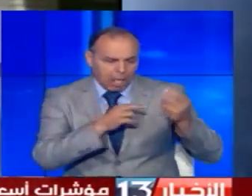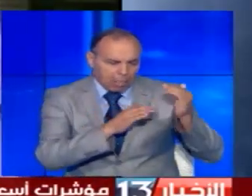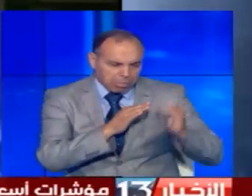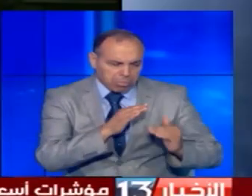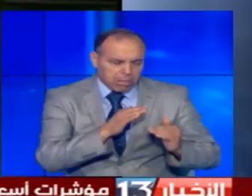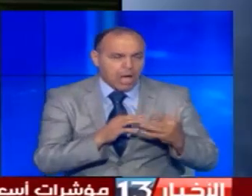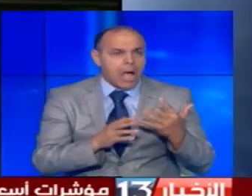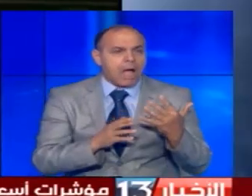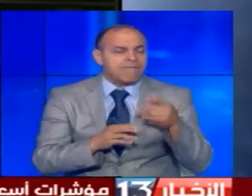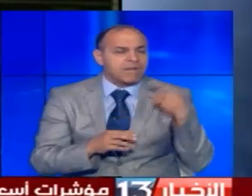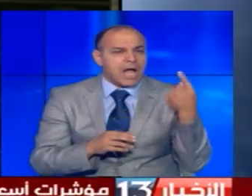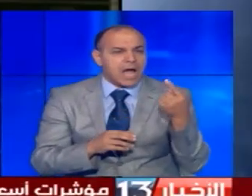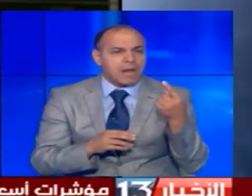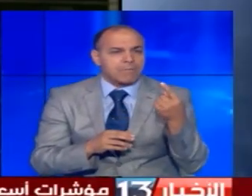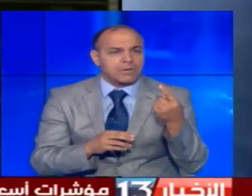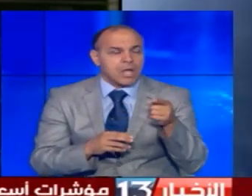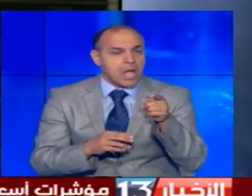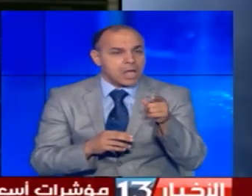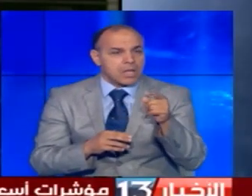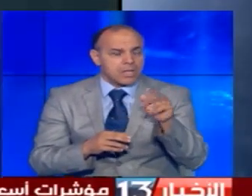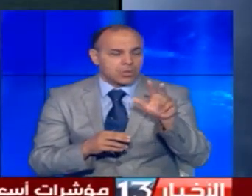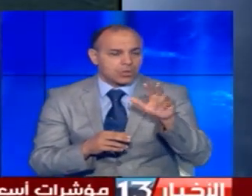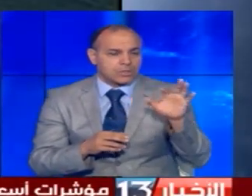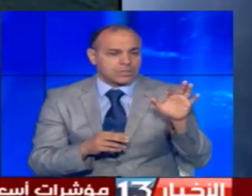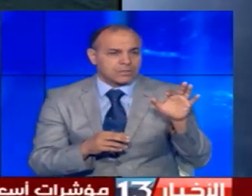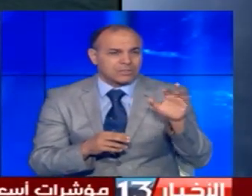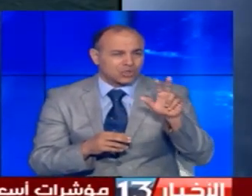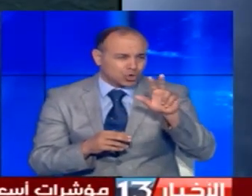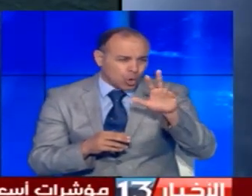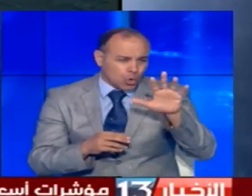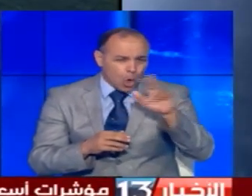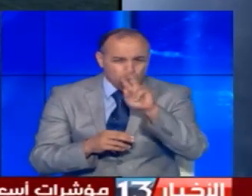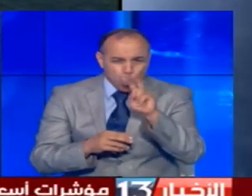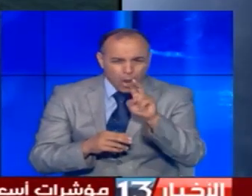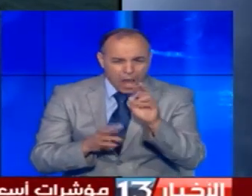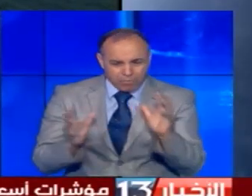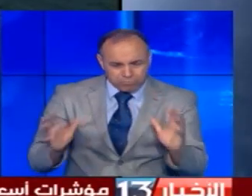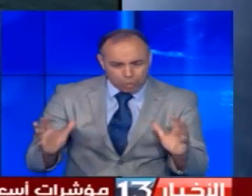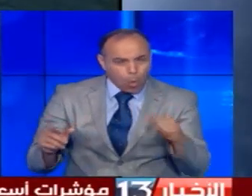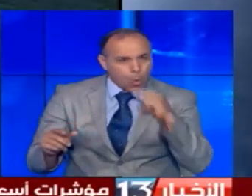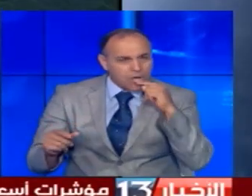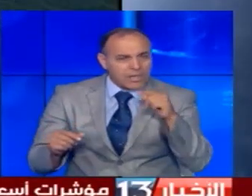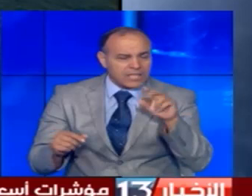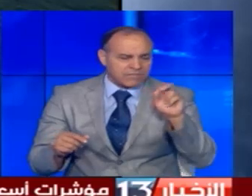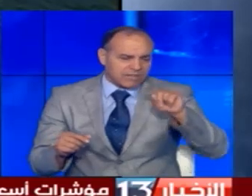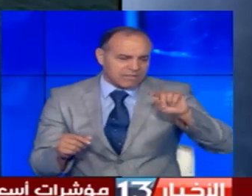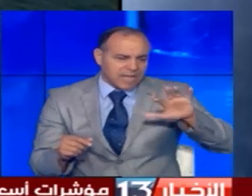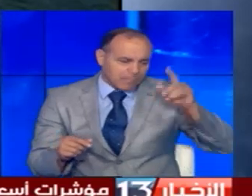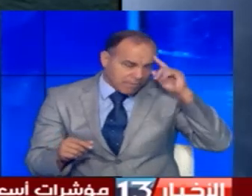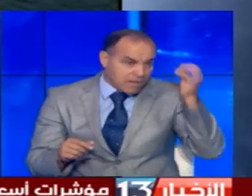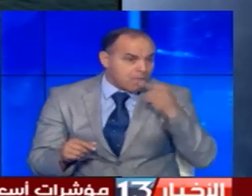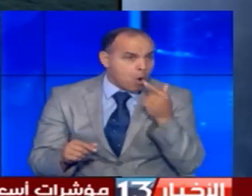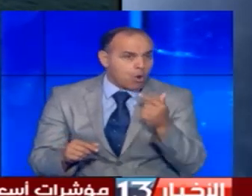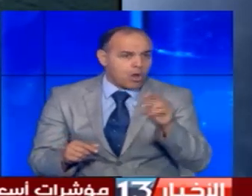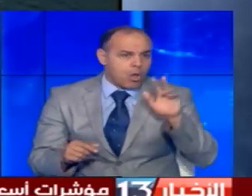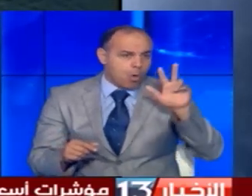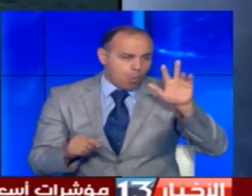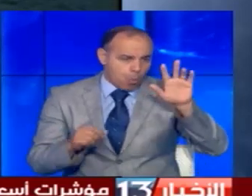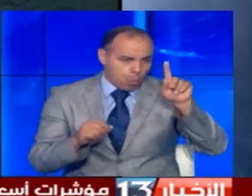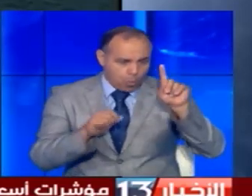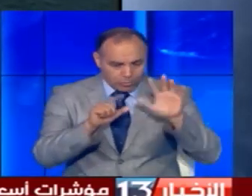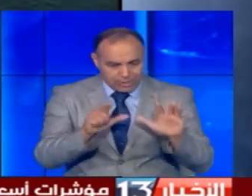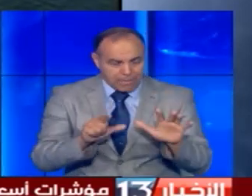القياس العالمي مزيج برنت اثنين وثلاثين سنتا بما يوازي صفر فاصل خمسه بالمائه الى واحد وسبعين